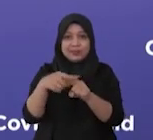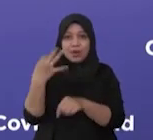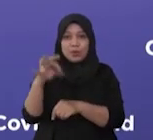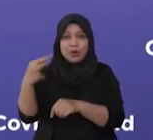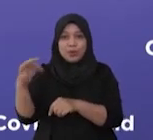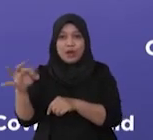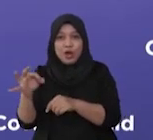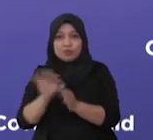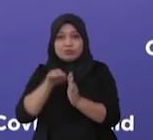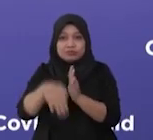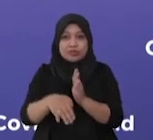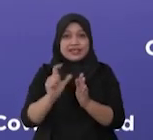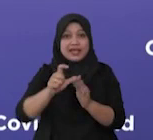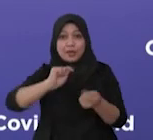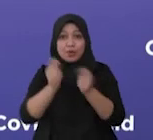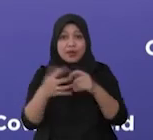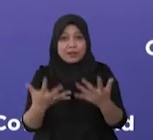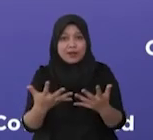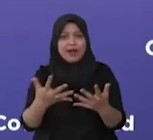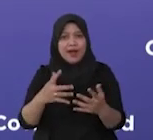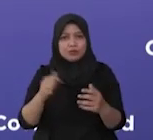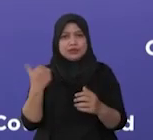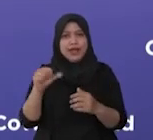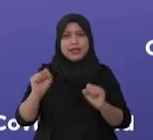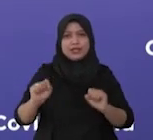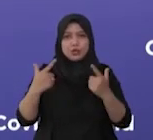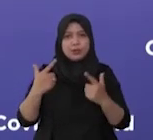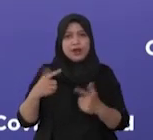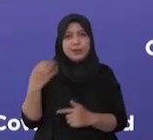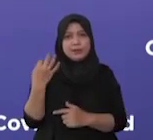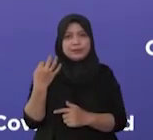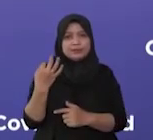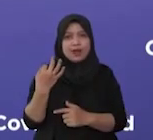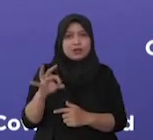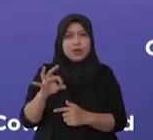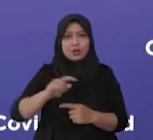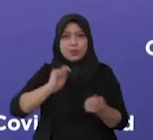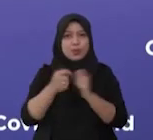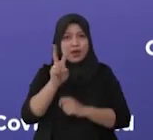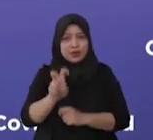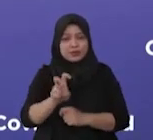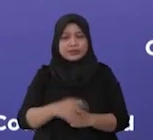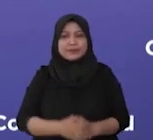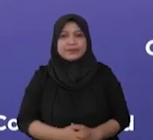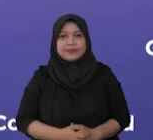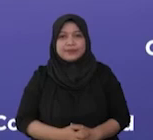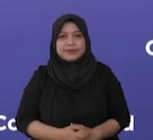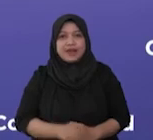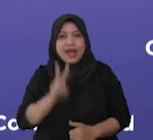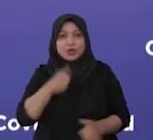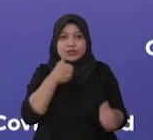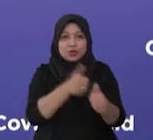berubah dengan cara hidup yang baru Hai yang mengimplementasikan menerapkan protokol kesehatan